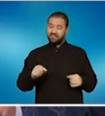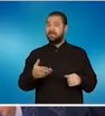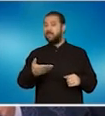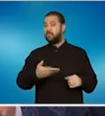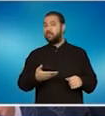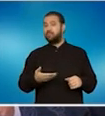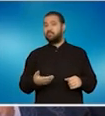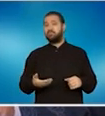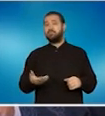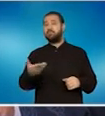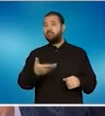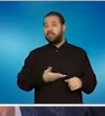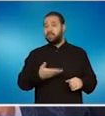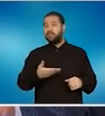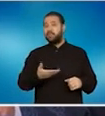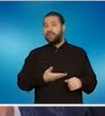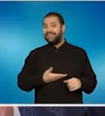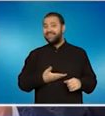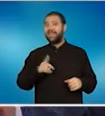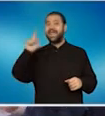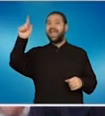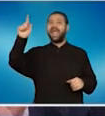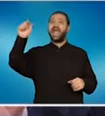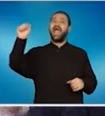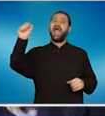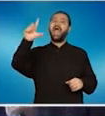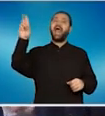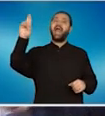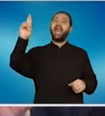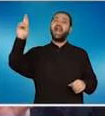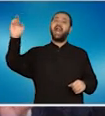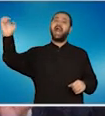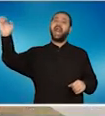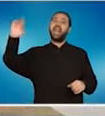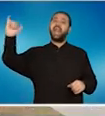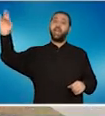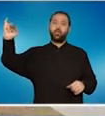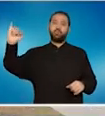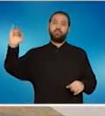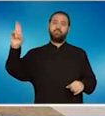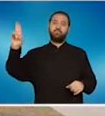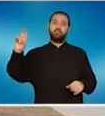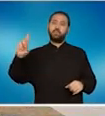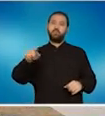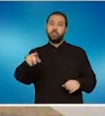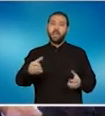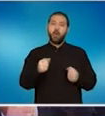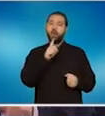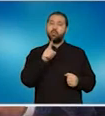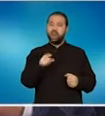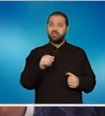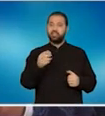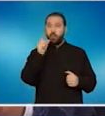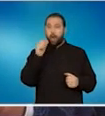nu preot Constantin Galeriu, nu, părintele Galeriu. Așa a rămas, părintele Galeriu. Nu el și-a dat denumirea aceasta,